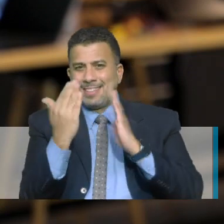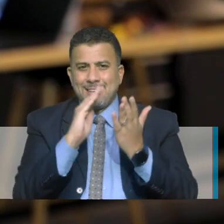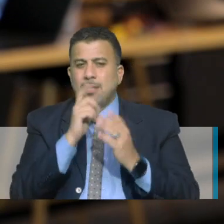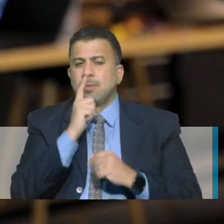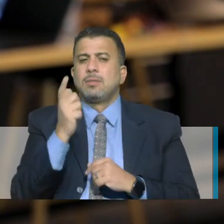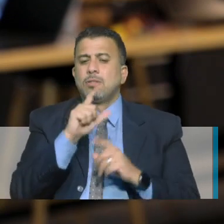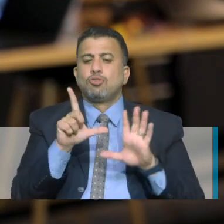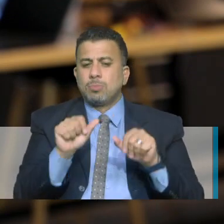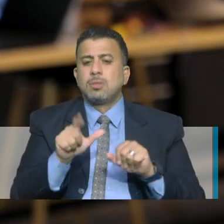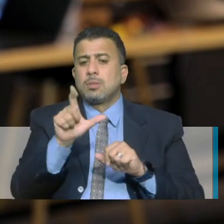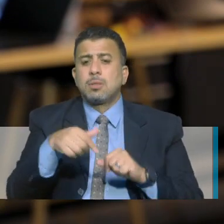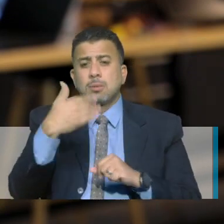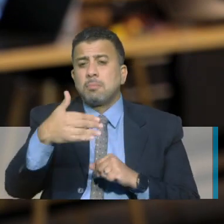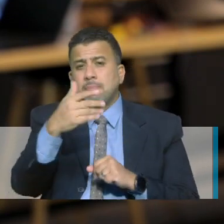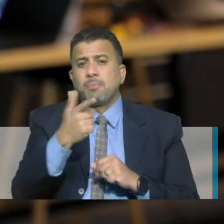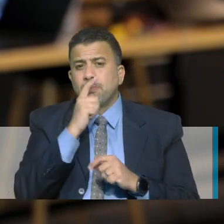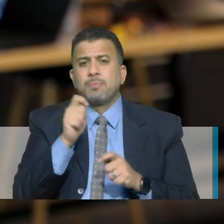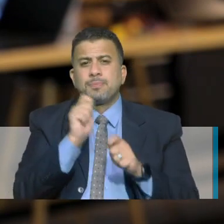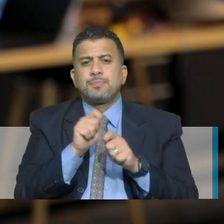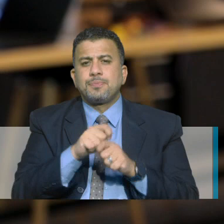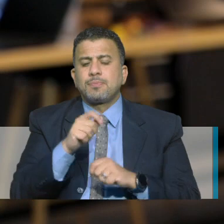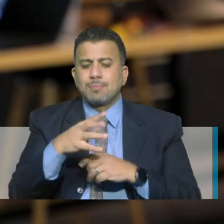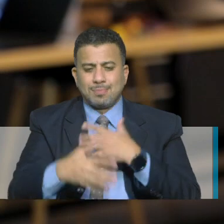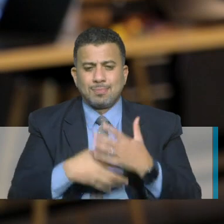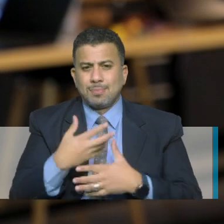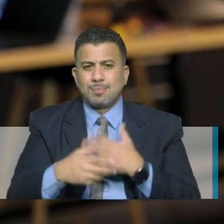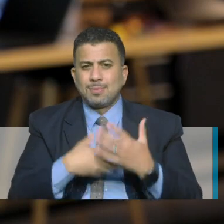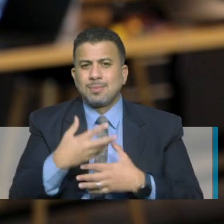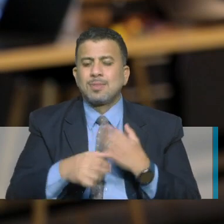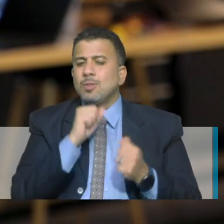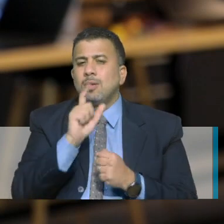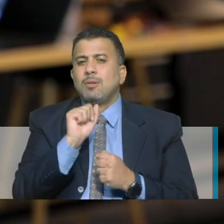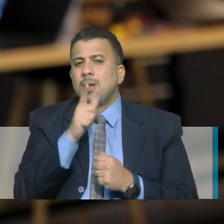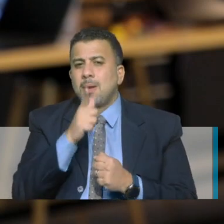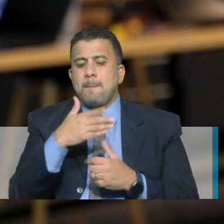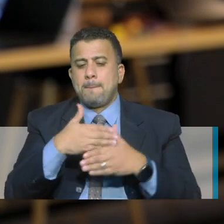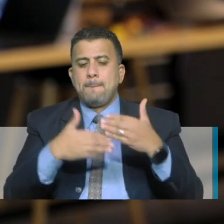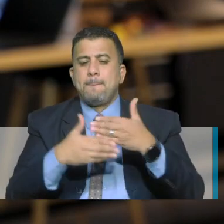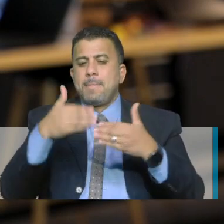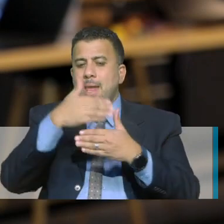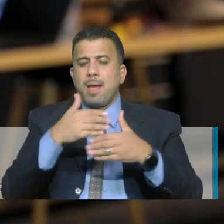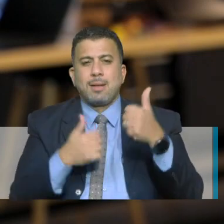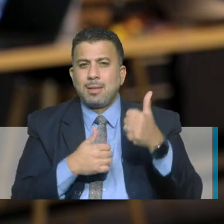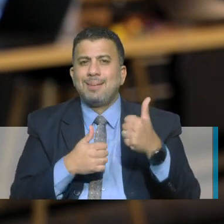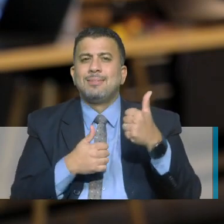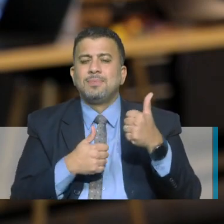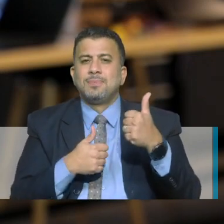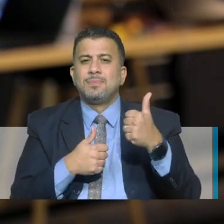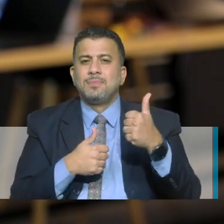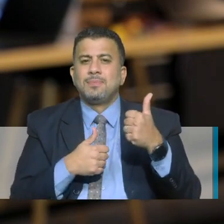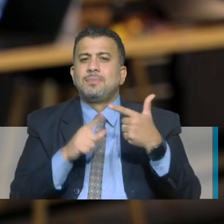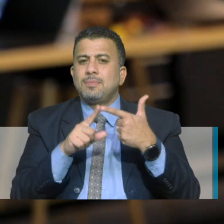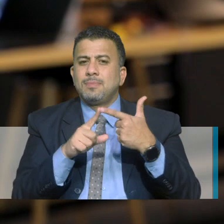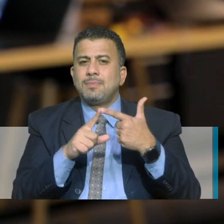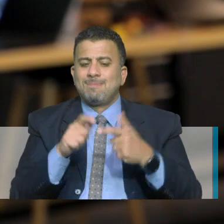الثالث والرابع ممكن يركزون فيها على صناعة المواد المستدامة في البناء وفي استخدامها